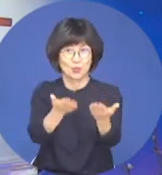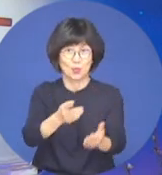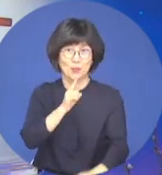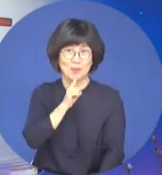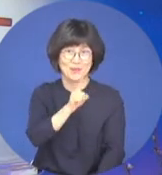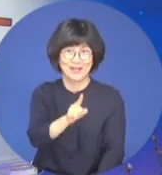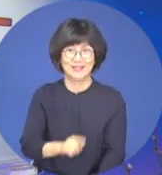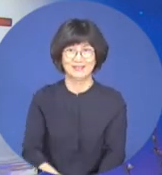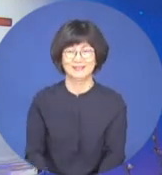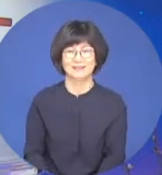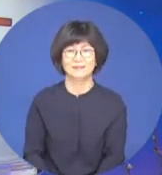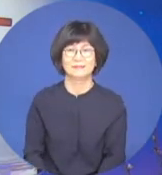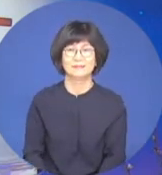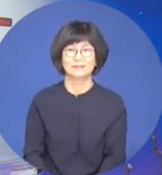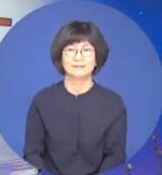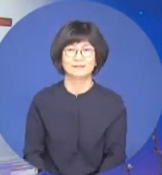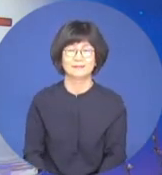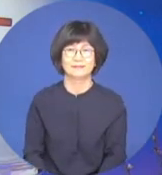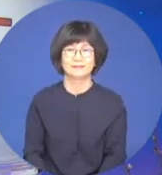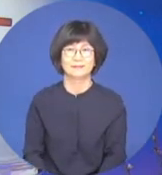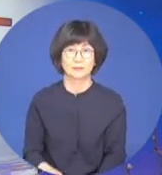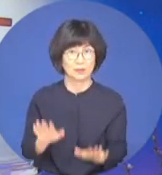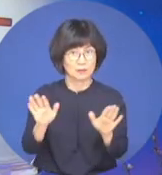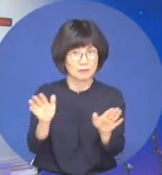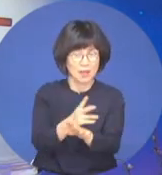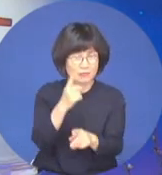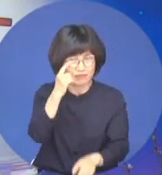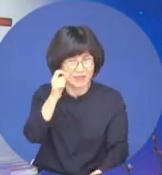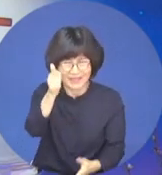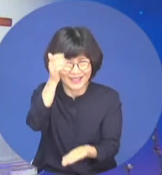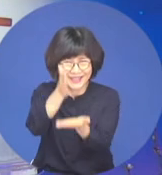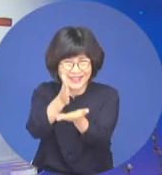거예요. 또 그렇다고 지금 주무시면 안 되고.